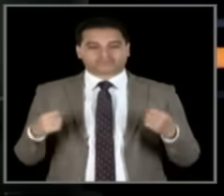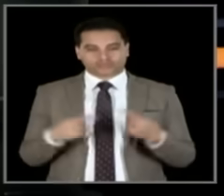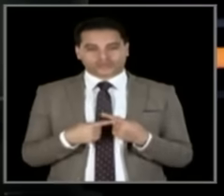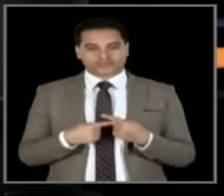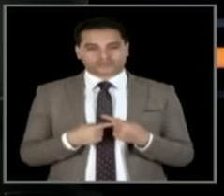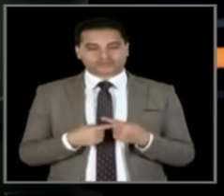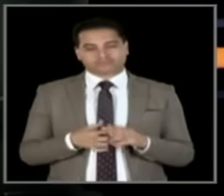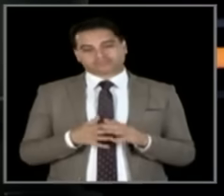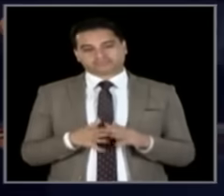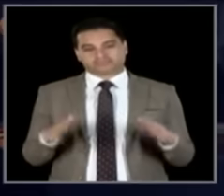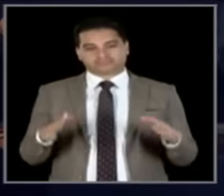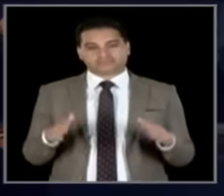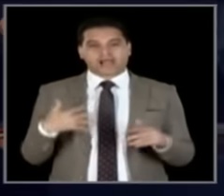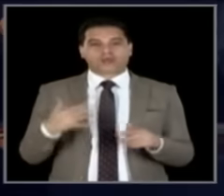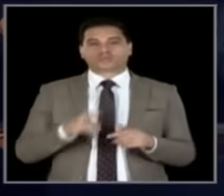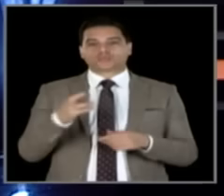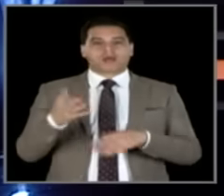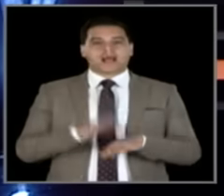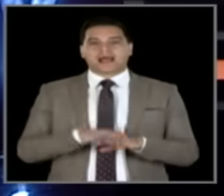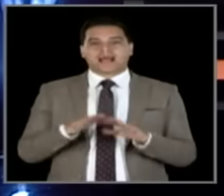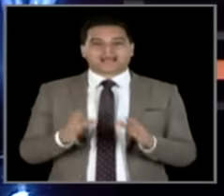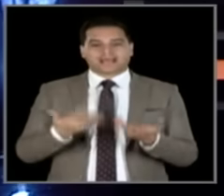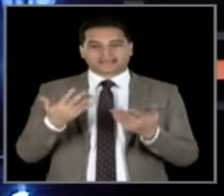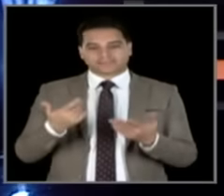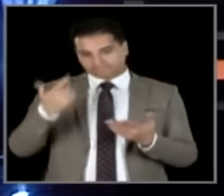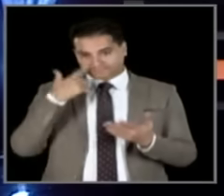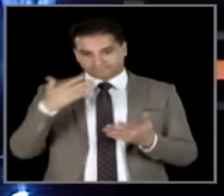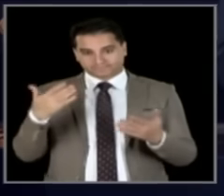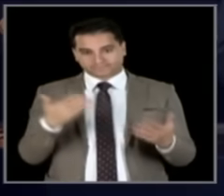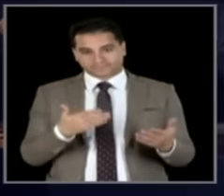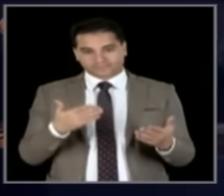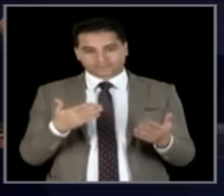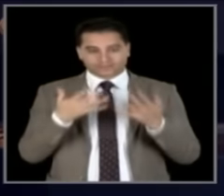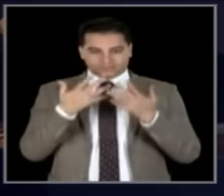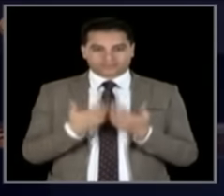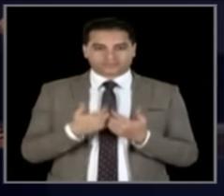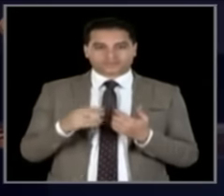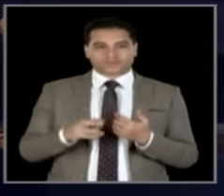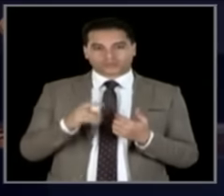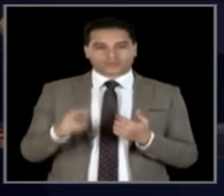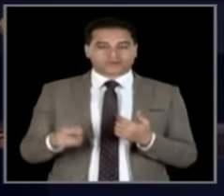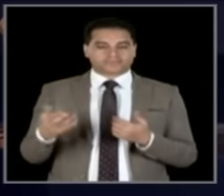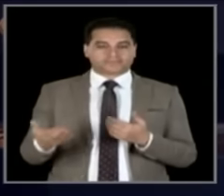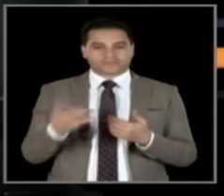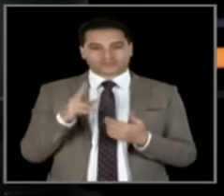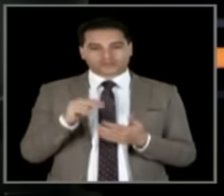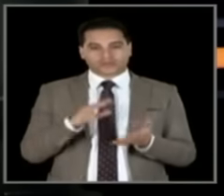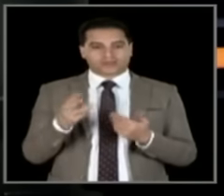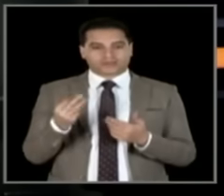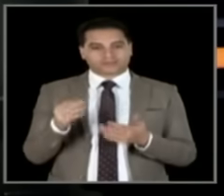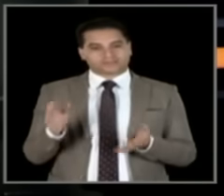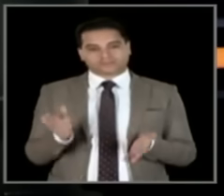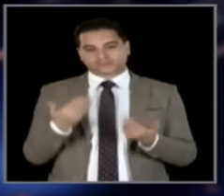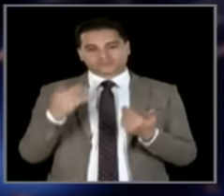سويتش تمام. تحبوا يتسألوا في إيه؟ قدرات ذهنية. قدرات ذهنية. سؤال بعشرين نقطة ولا بتلاتين